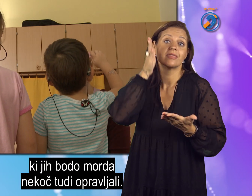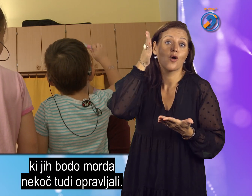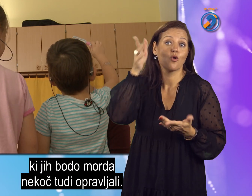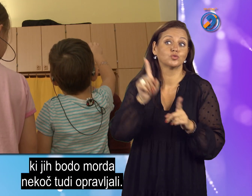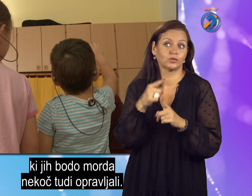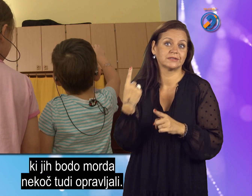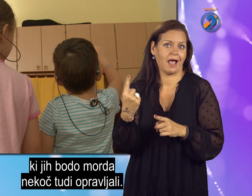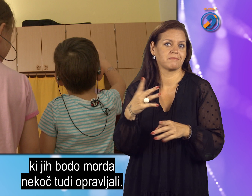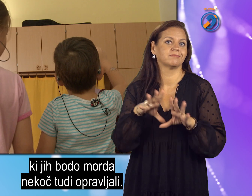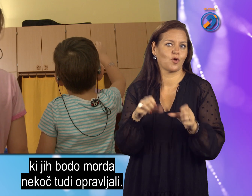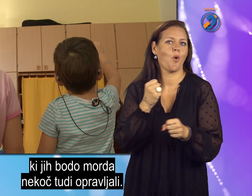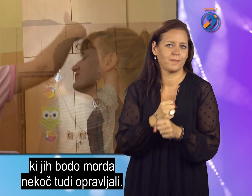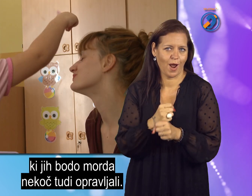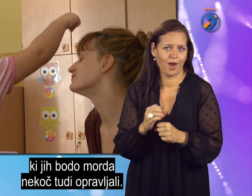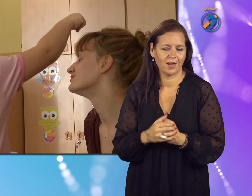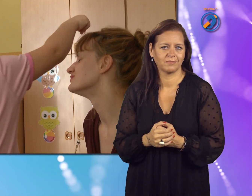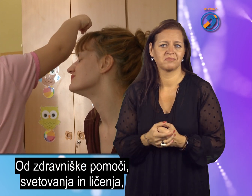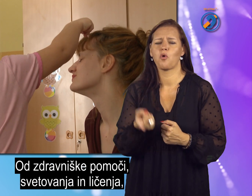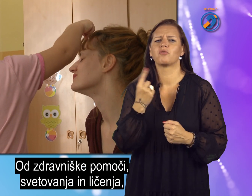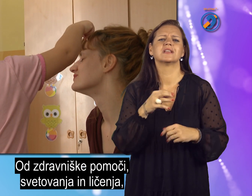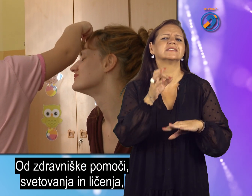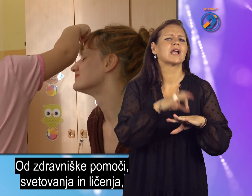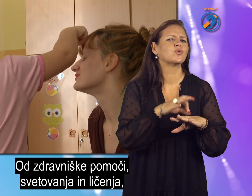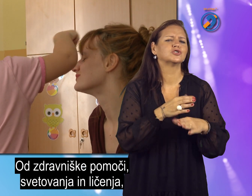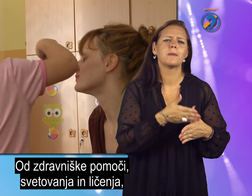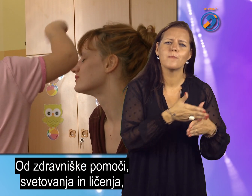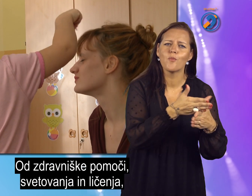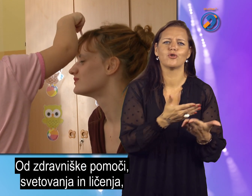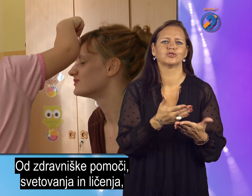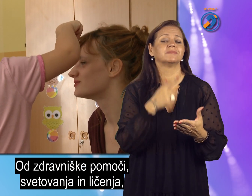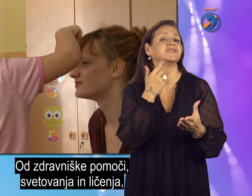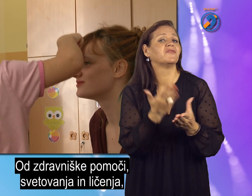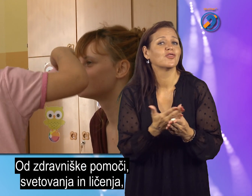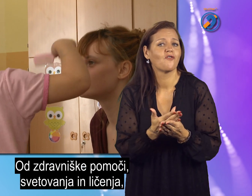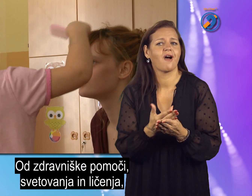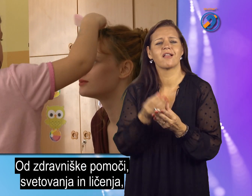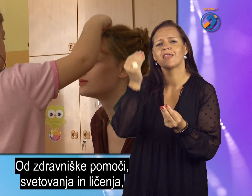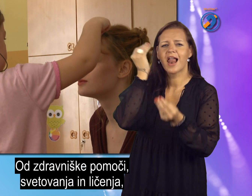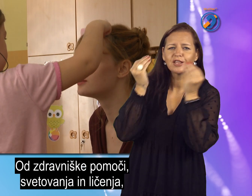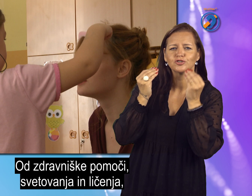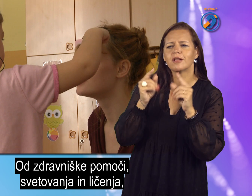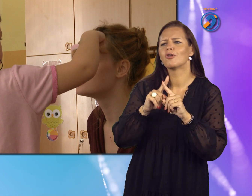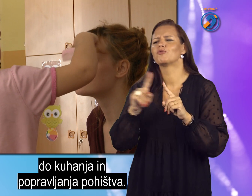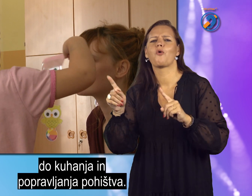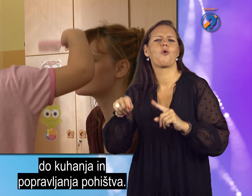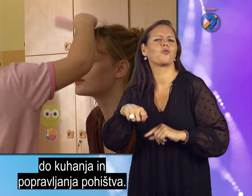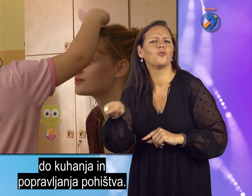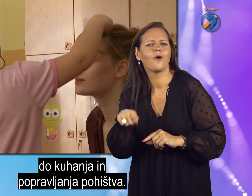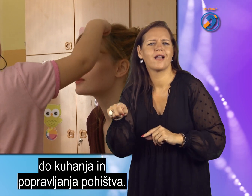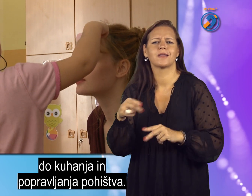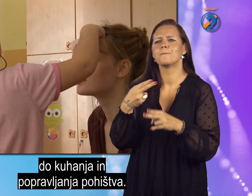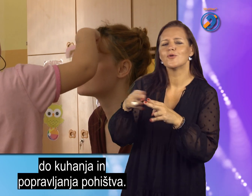nekoč tudi opravljali. Od zdravniške pomoči, svetovanja in ličenja do kuhanja